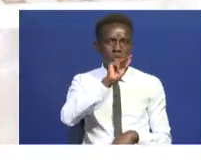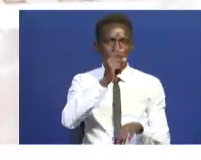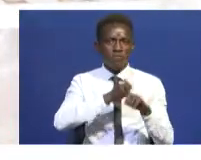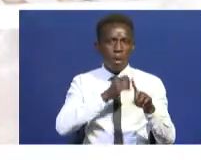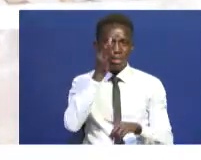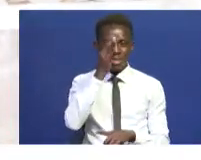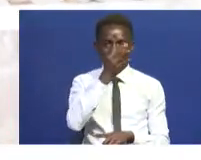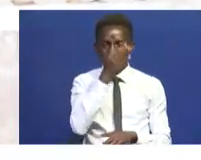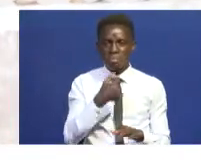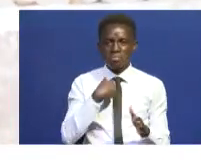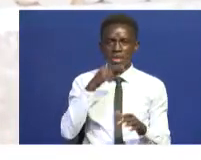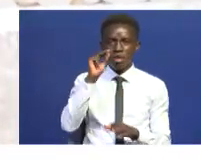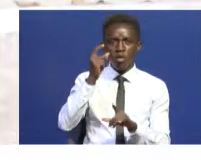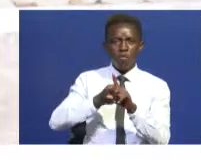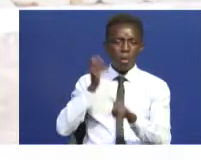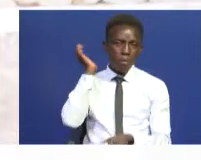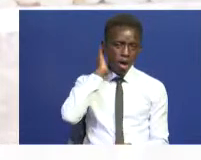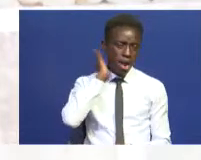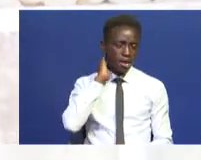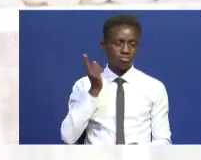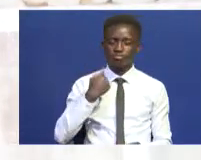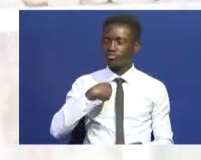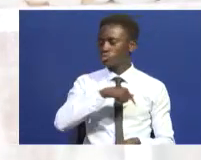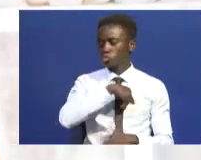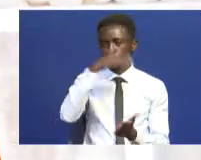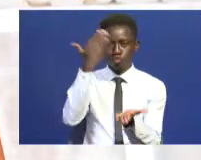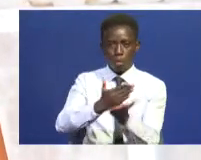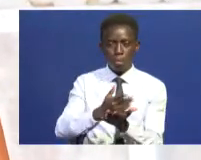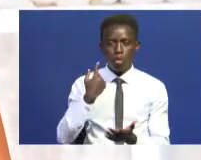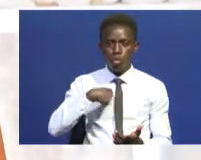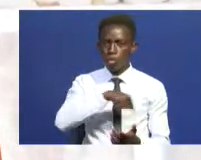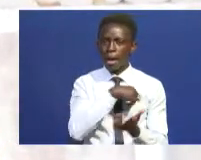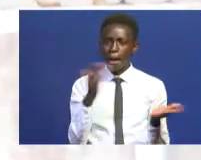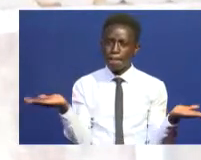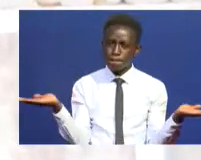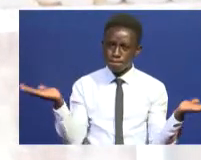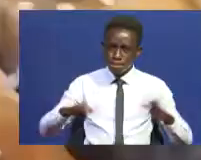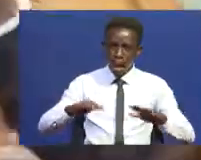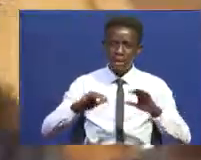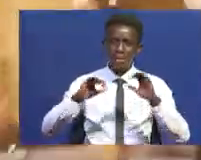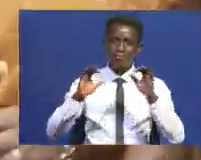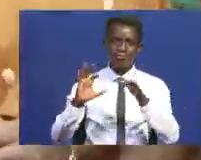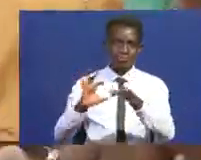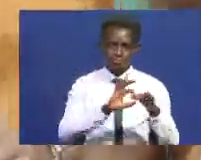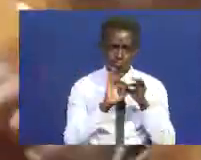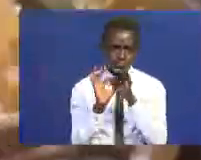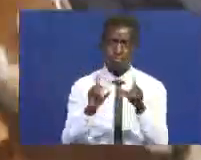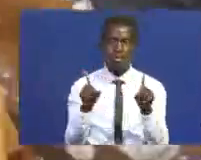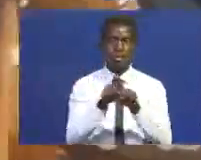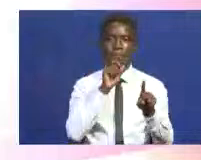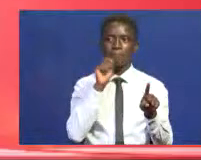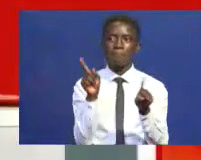kitu tumekataa. Hebu turudiane kama tuku from today.